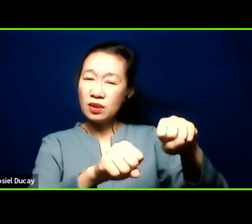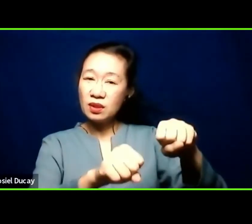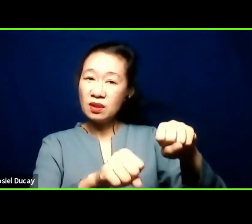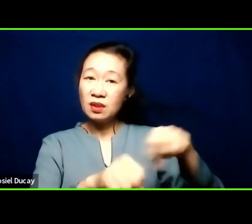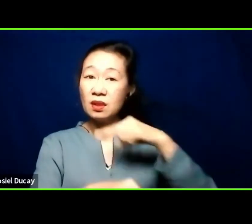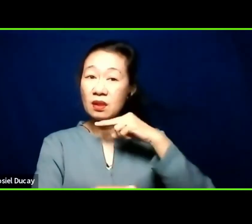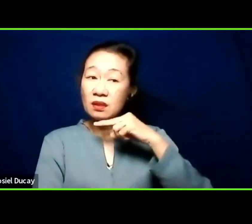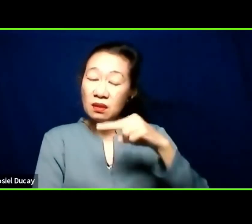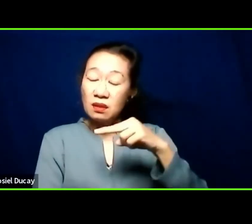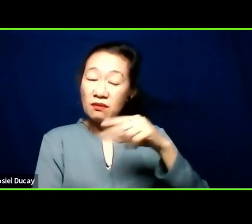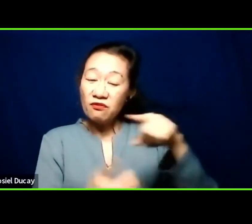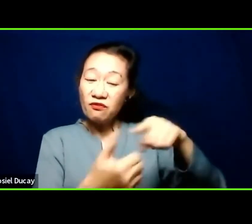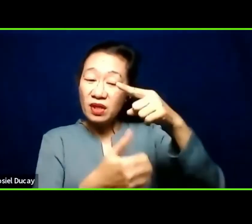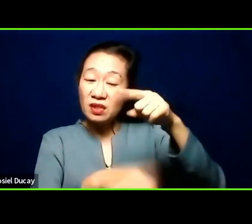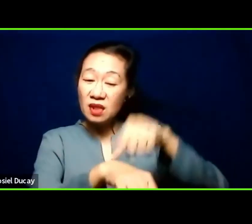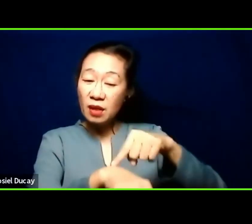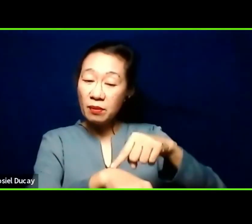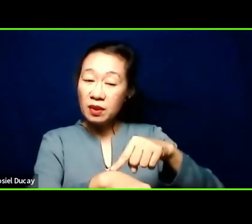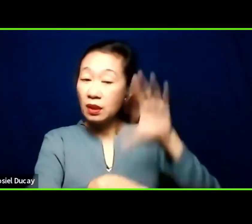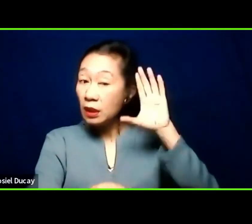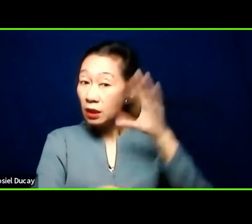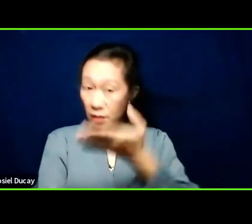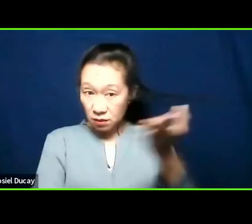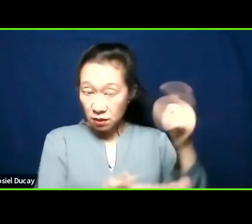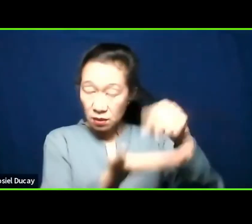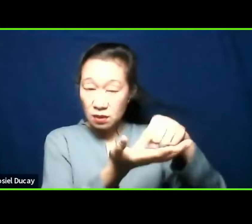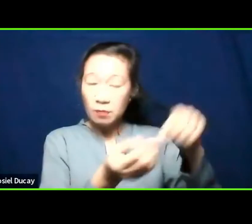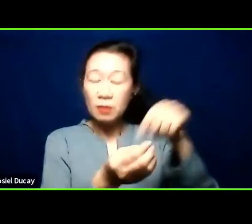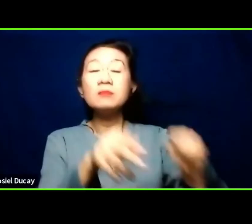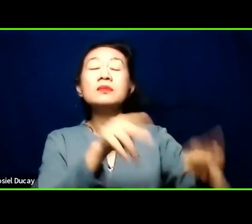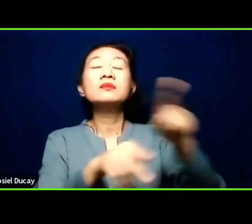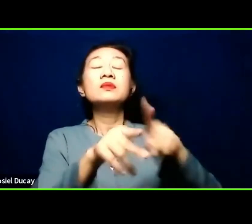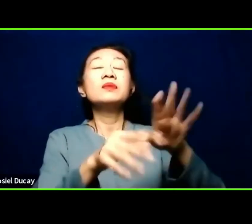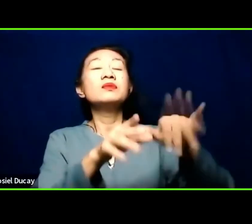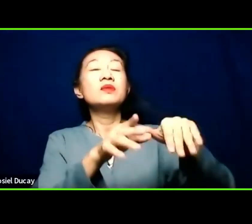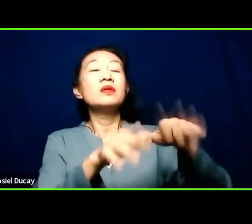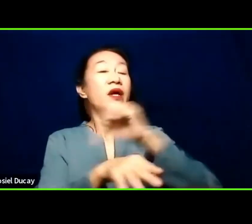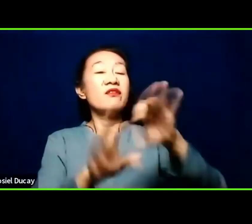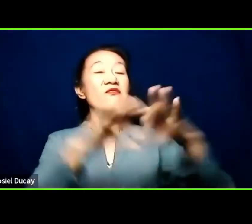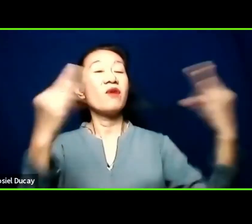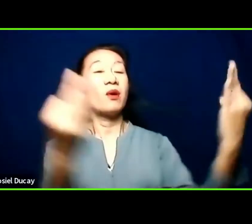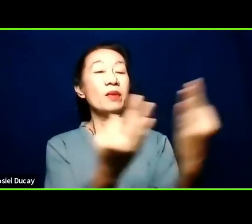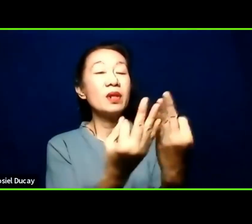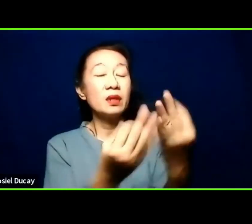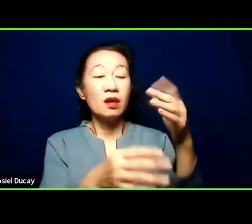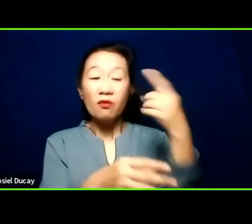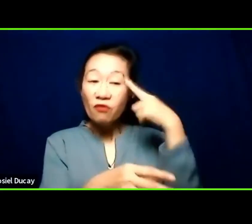be hearing this, ng mga taong may kapansanan at ang kanilang mga pamilya. Doon sa mga